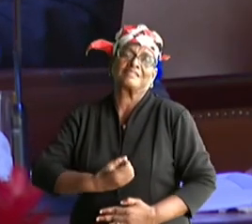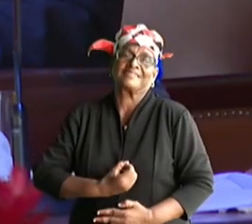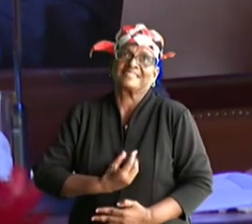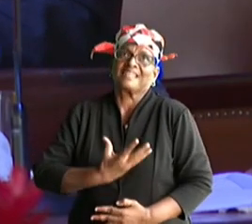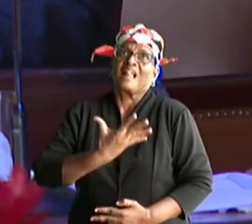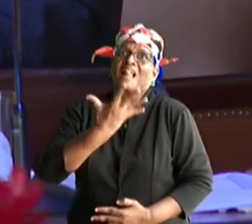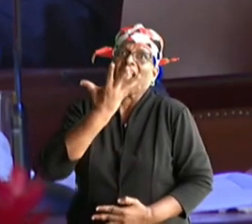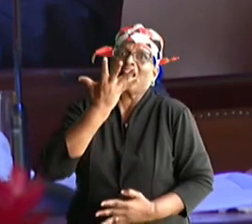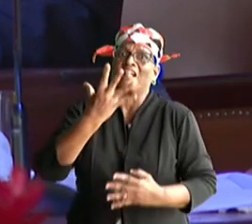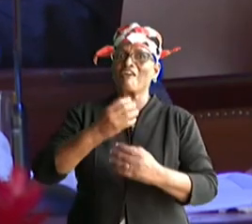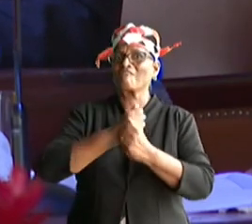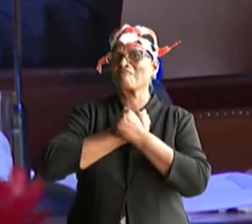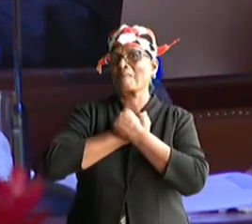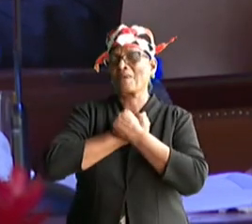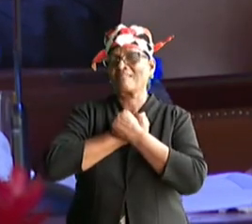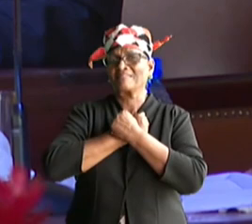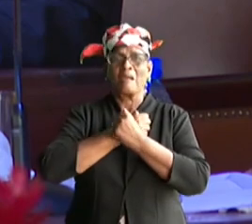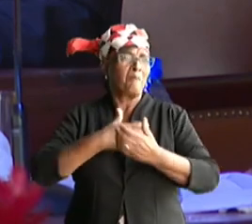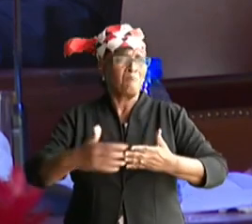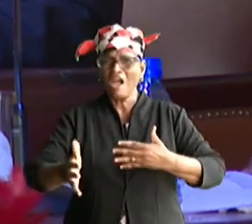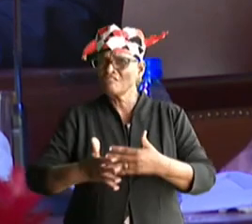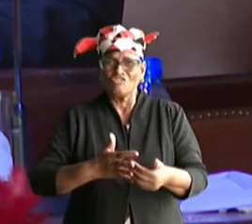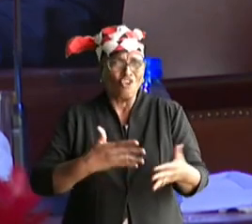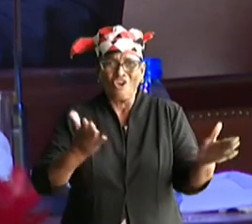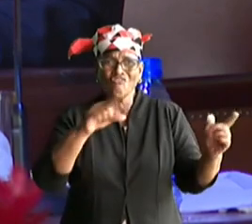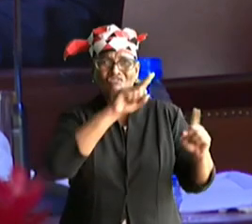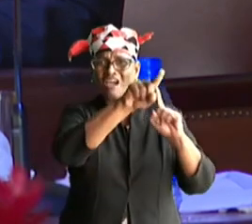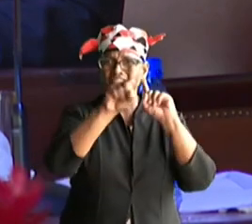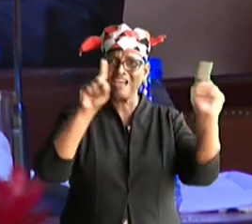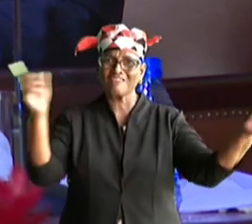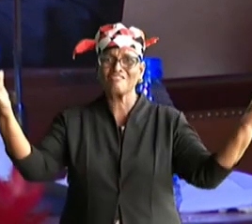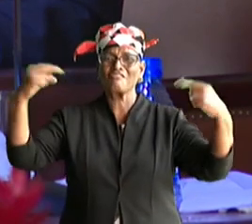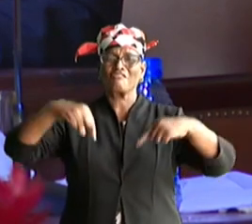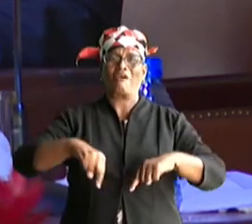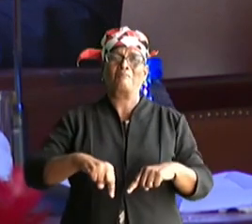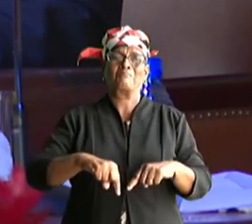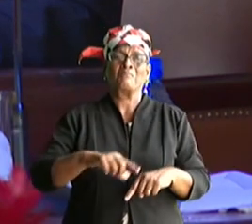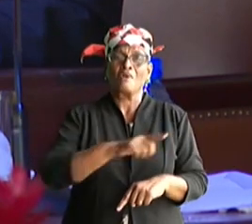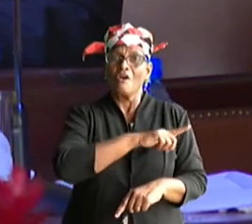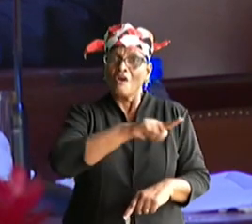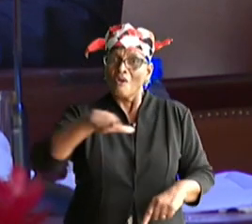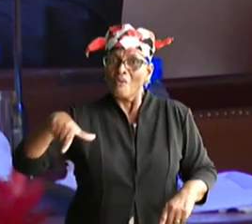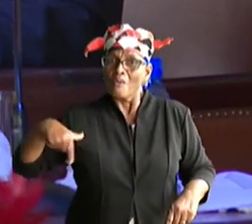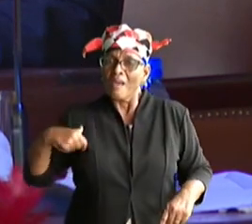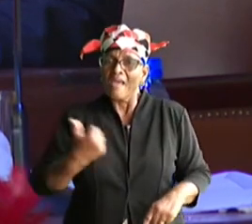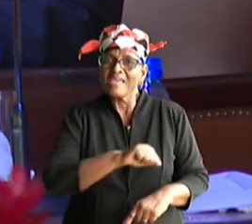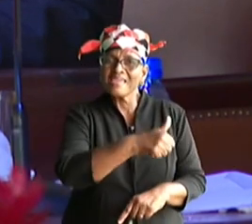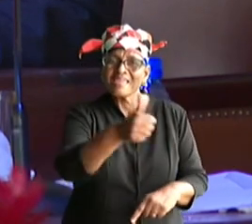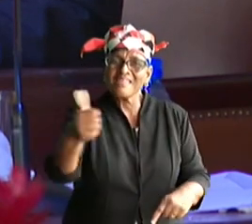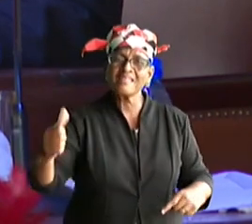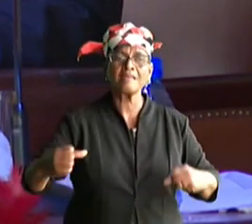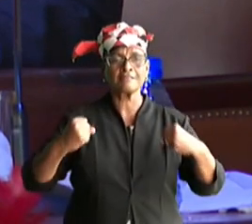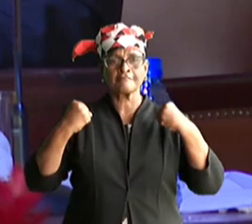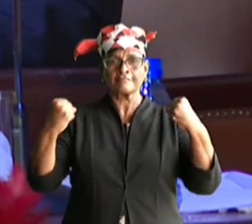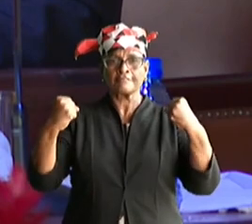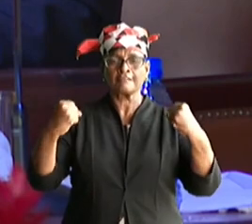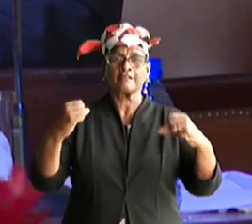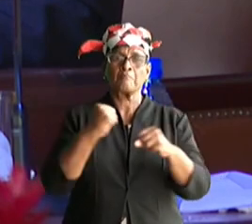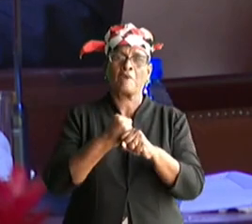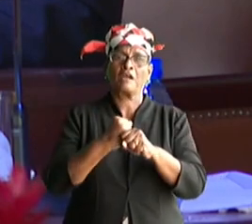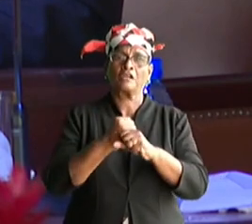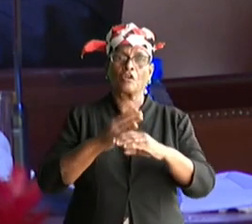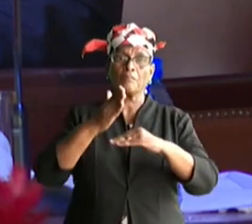verpand, ongeacht waar wij vandaan komen. Wij zullen ons met z'n allen voor sterk moeten maken om